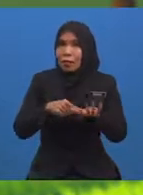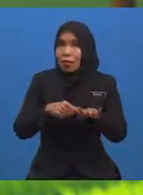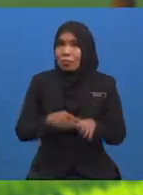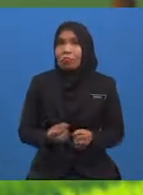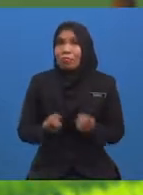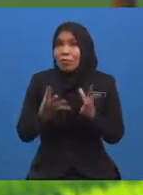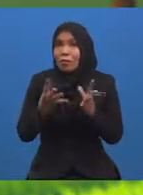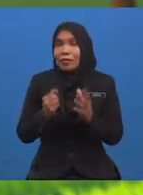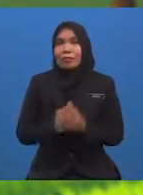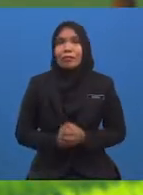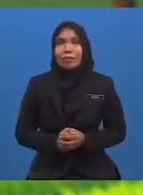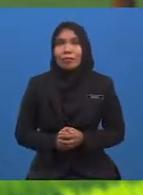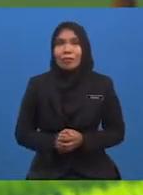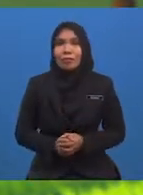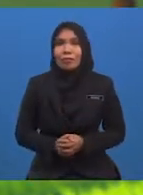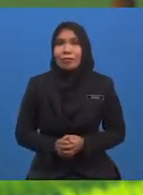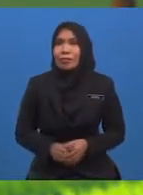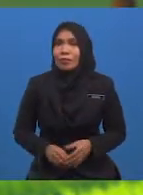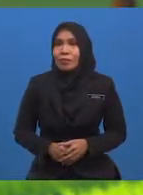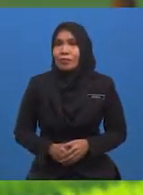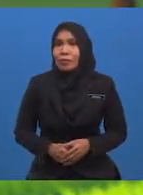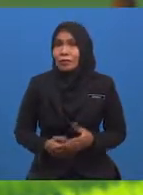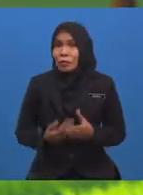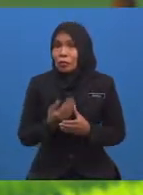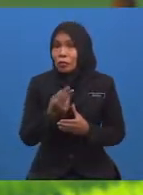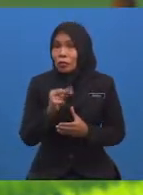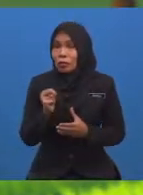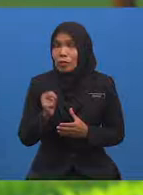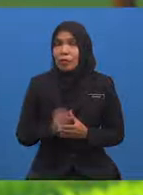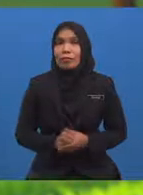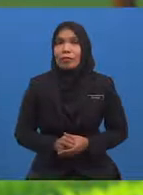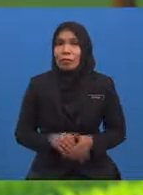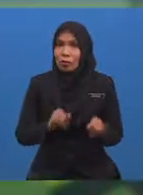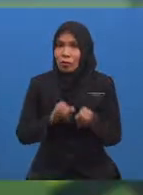menunjukkan tumbuh-tumbuhan juga membesar.